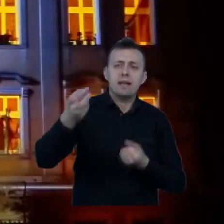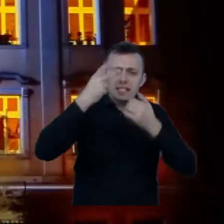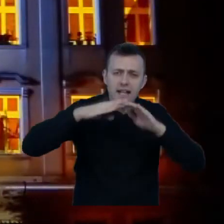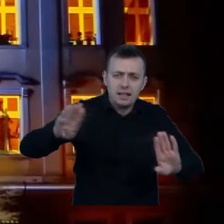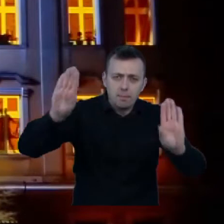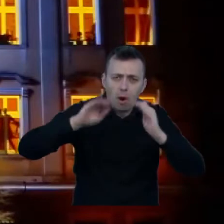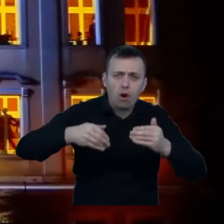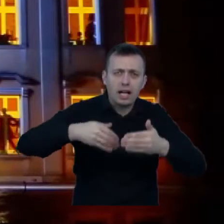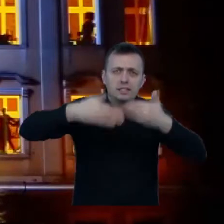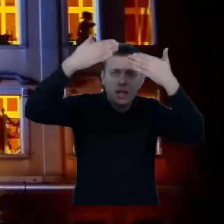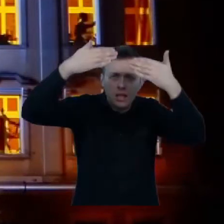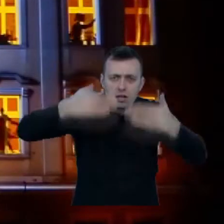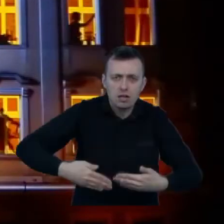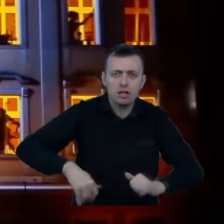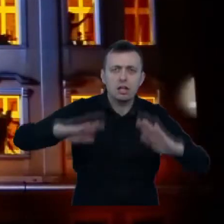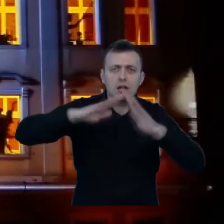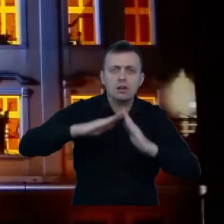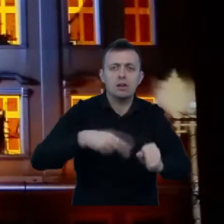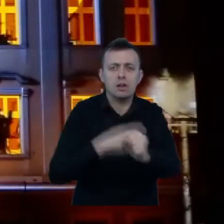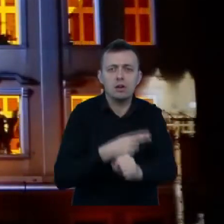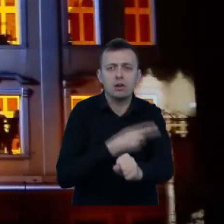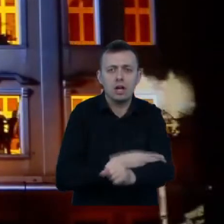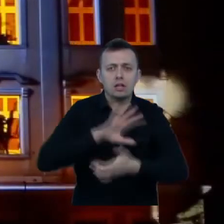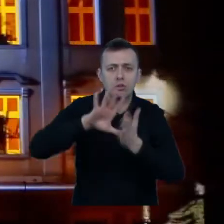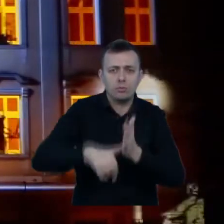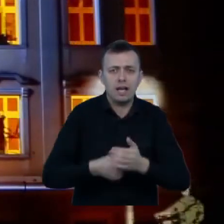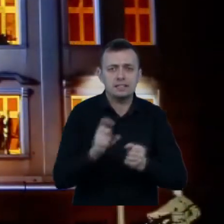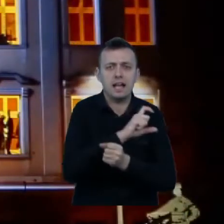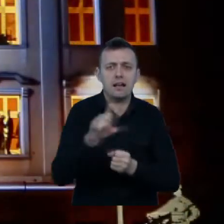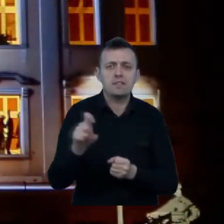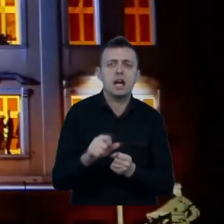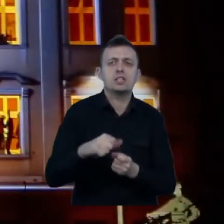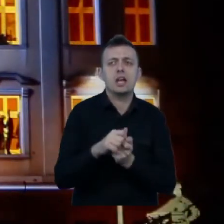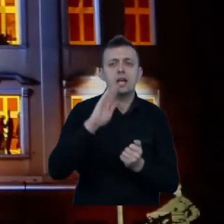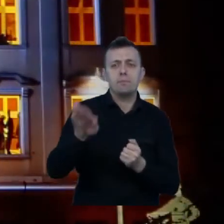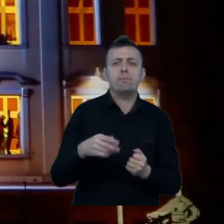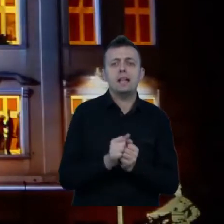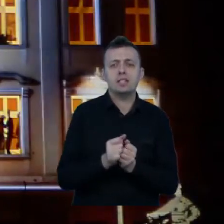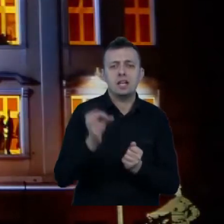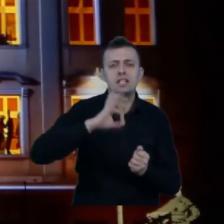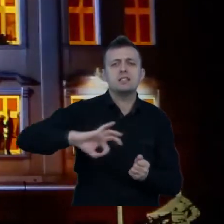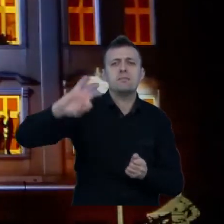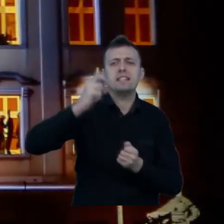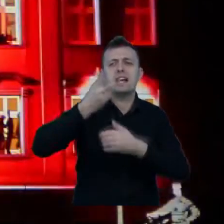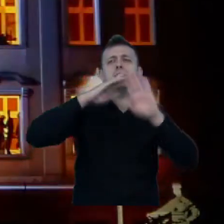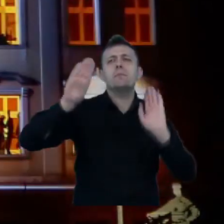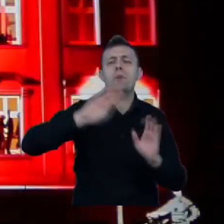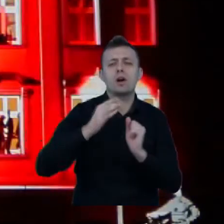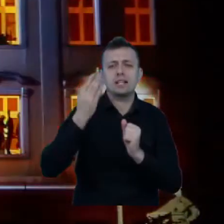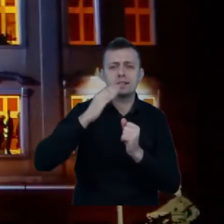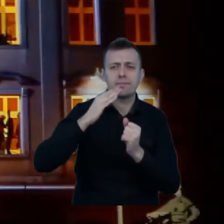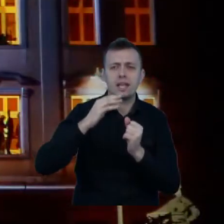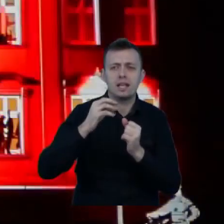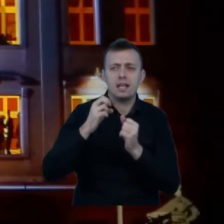wideomappingu. Tłem dla pokazu będzie budynek Kutnowskiego Urzędu Miasta, który na czas prezentacji stanie się obiektem multimedialnego